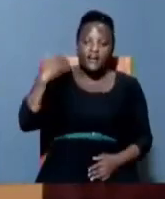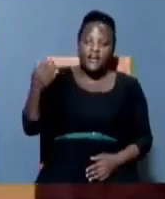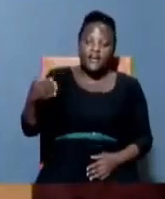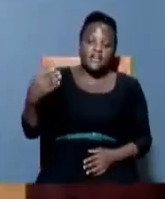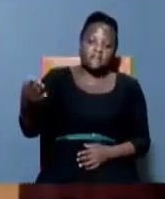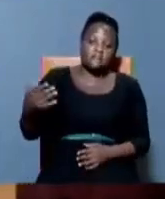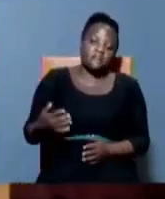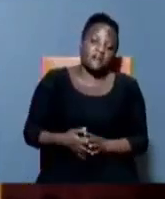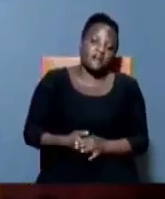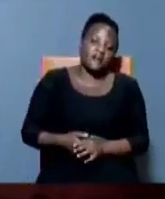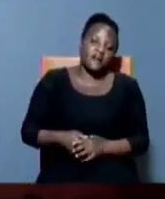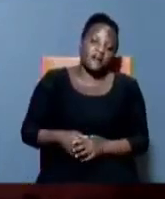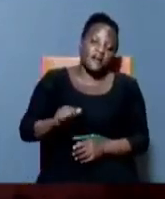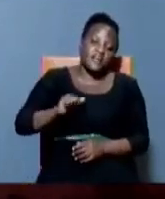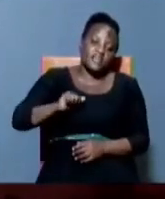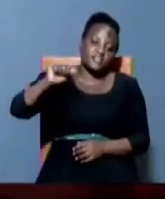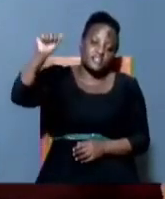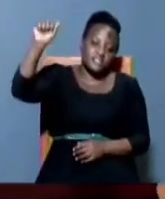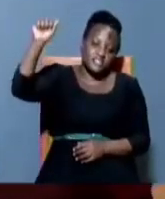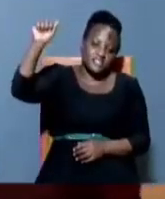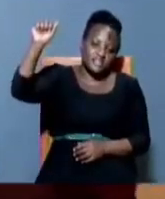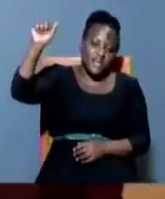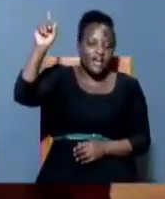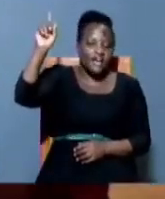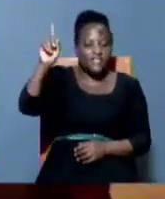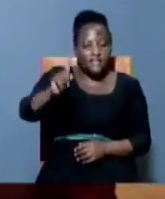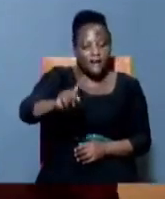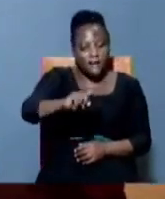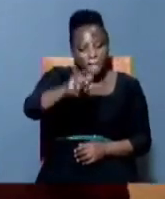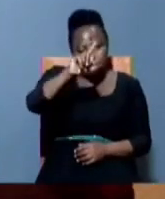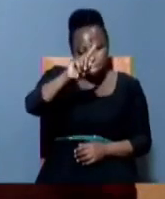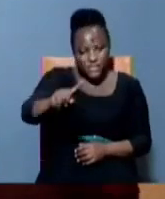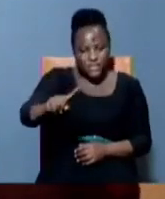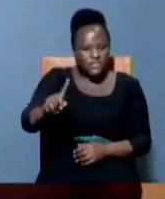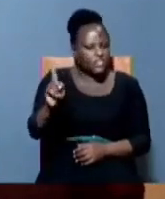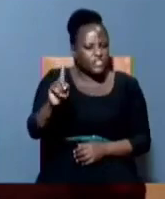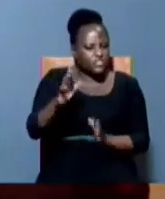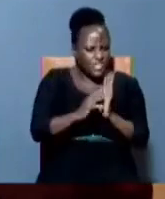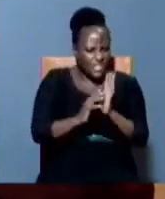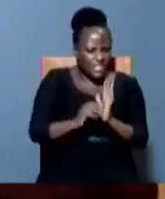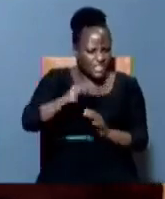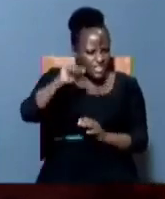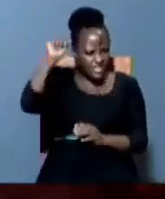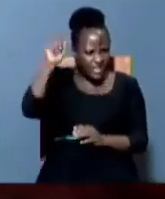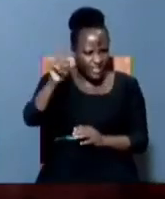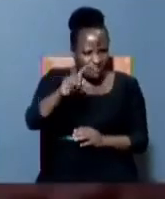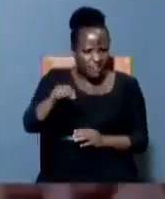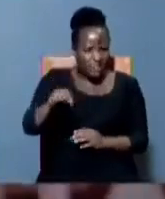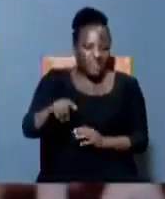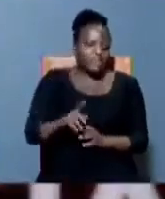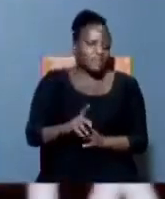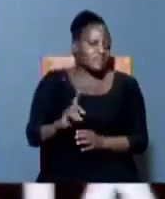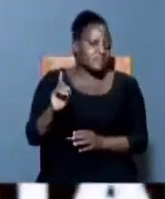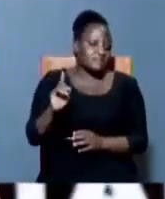yashinda dhambi. Neema yashinda dhambi, sio sheria imeshinda dhambi. Tembeeni.